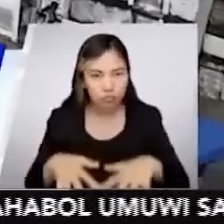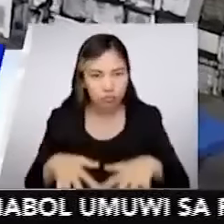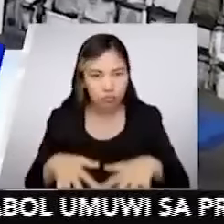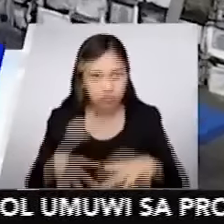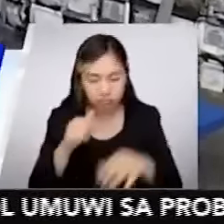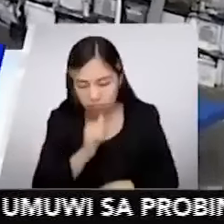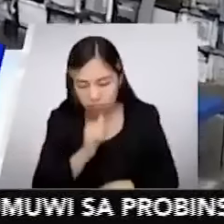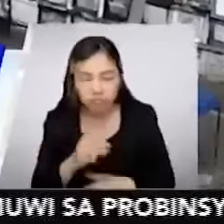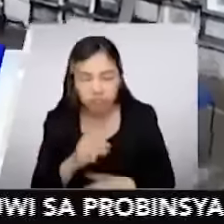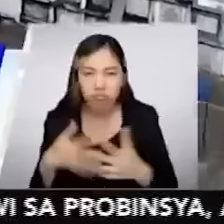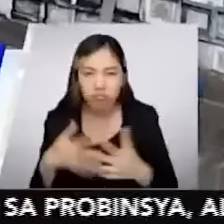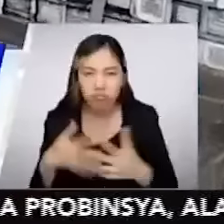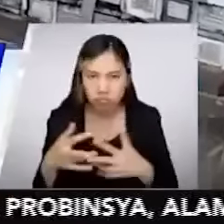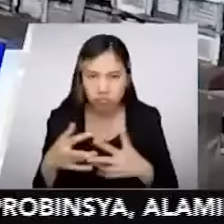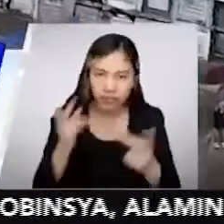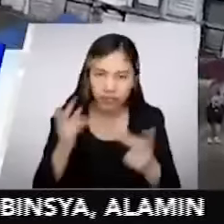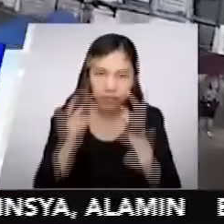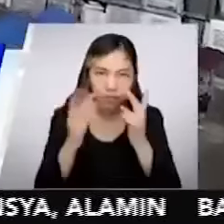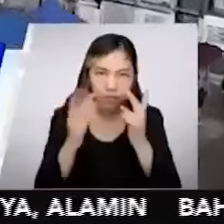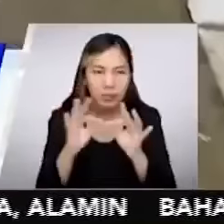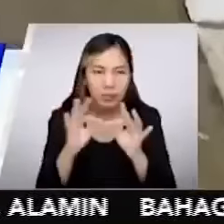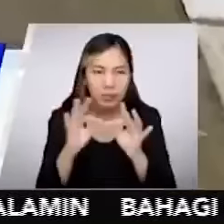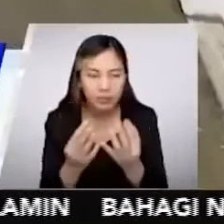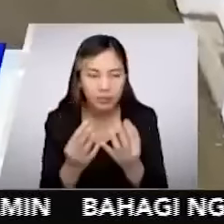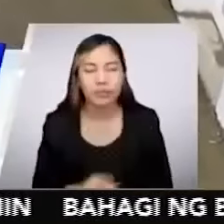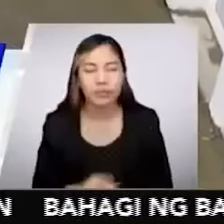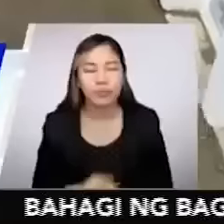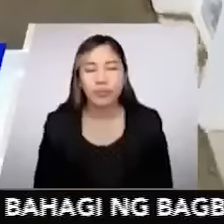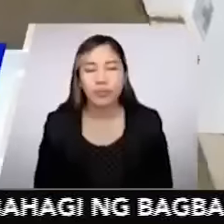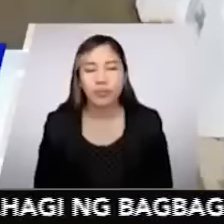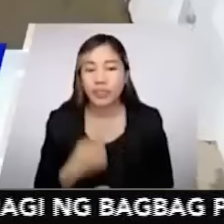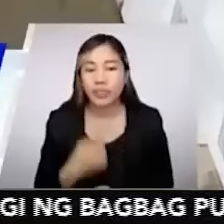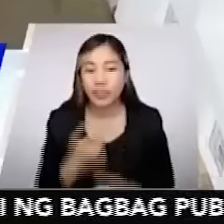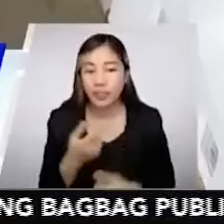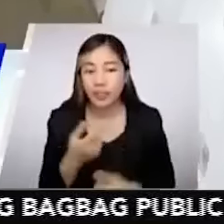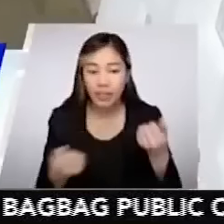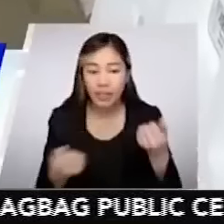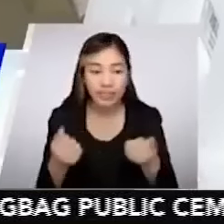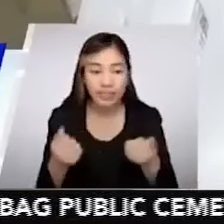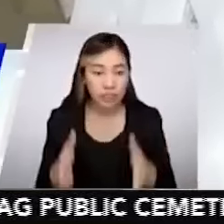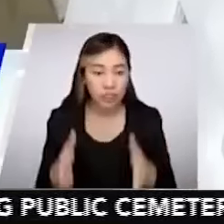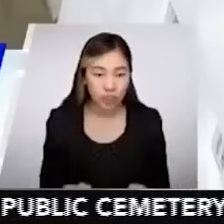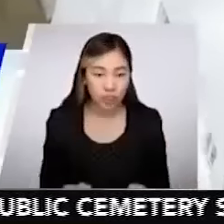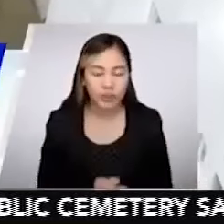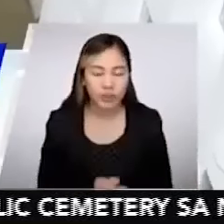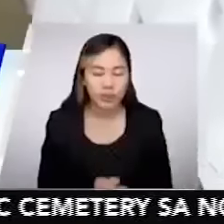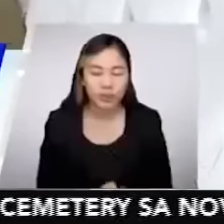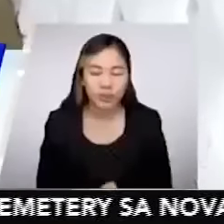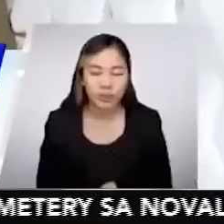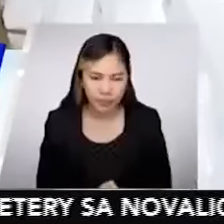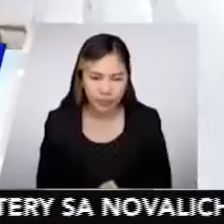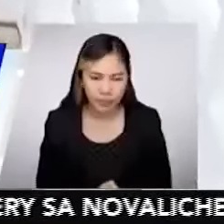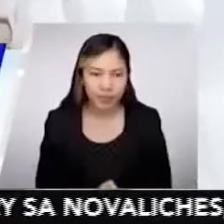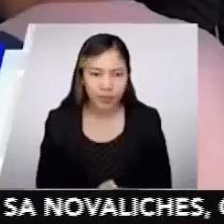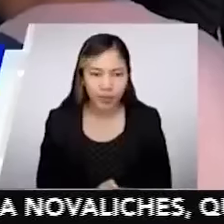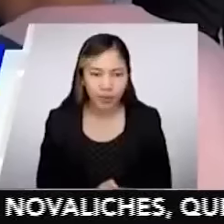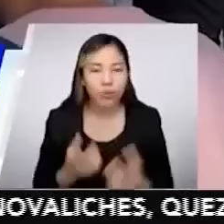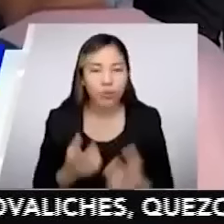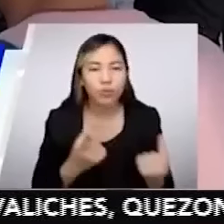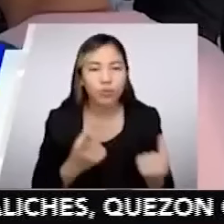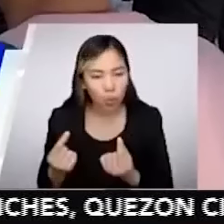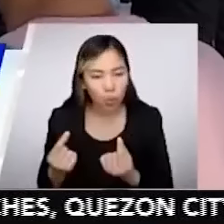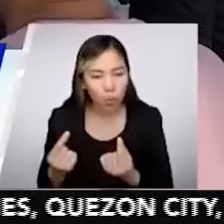Catholic Cemetery Administrator o Administration ay nagsasagawa na sila ng intervention para matugunan ang problema sa